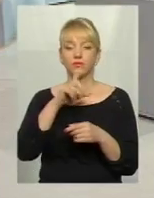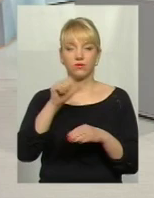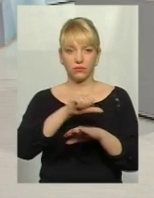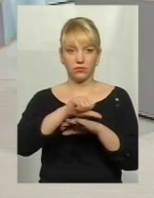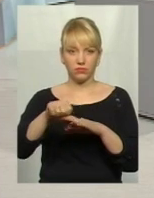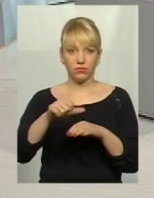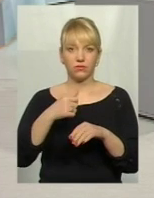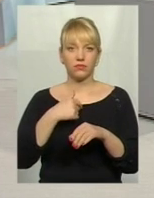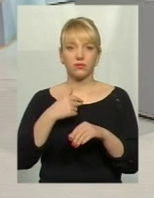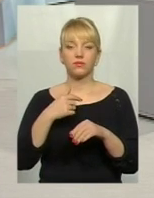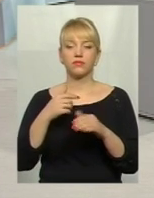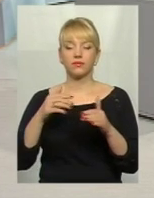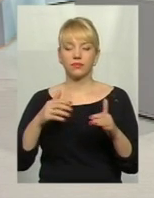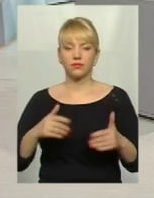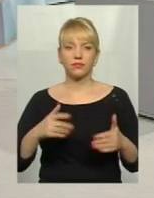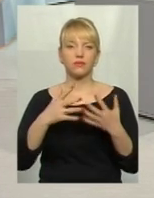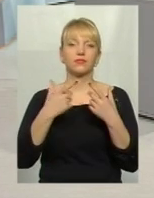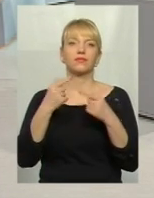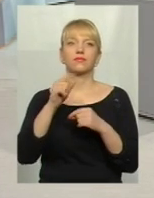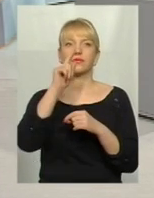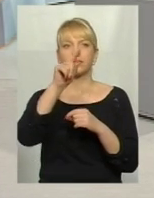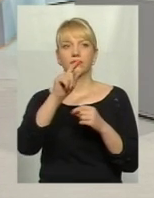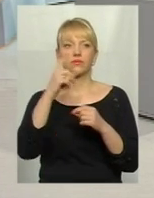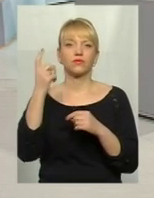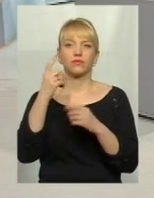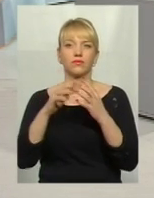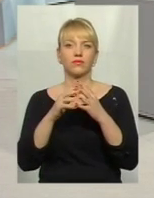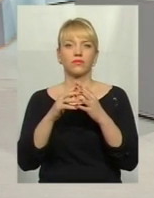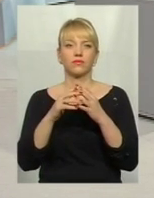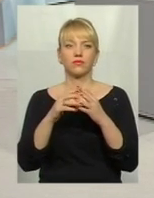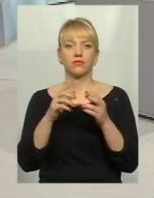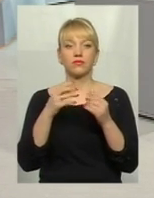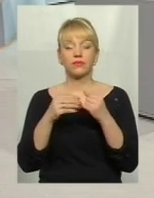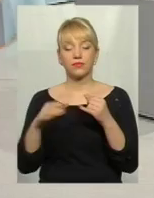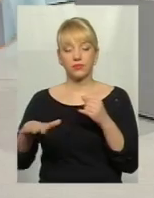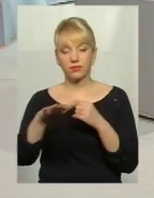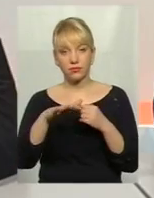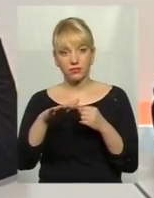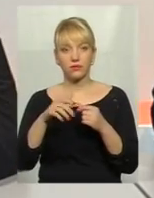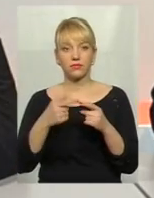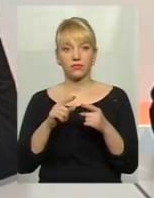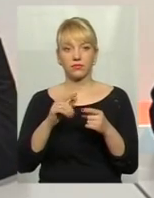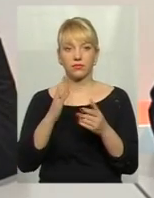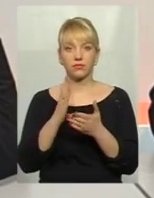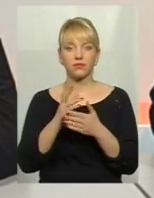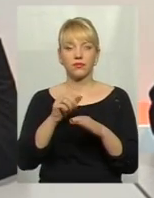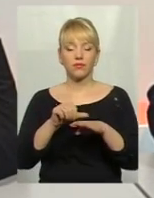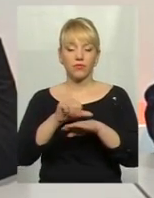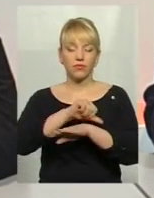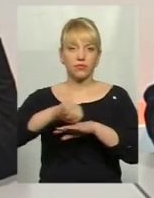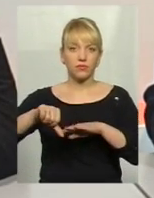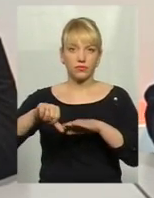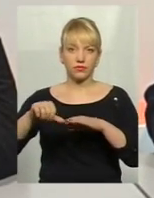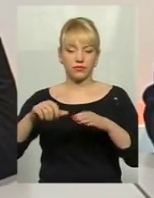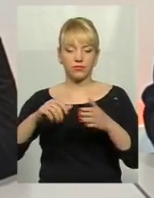пунктів особо нерухомості нема, десь там господарський двір трошки заліз, то земля в масі своїй знаходиться поза межами. І якщо в